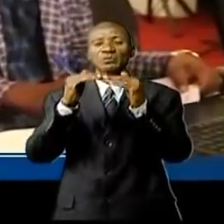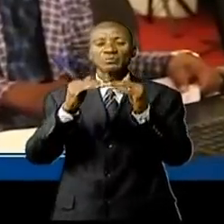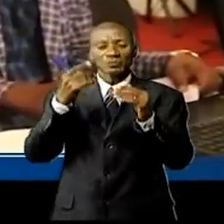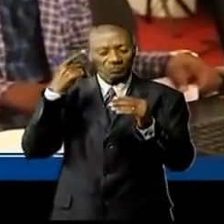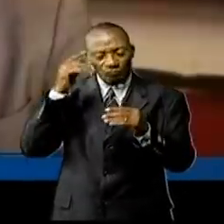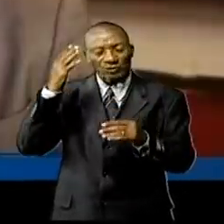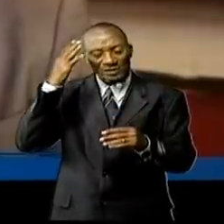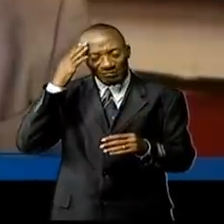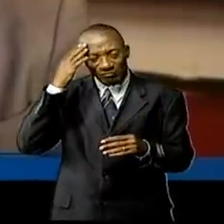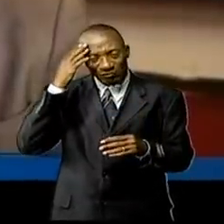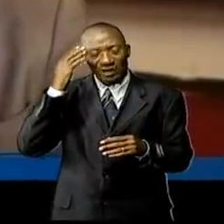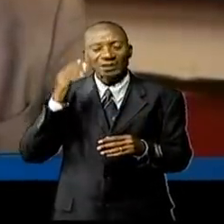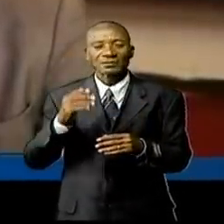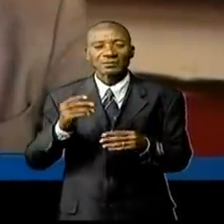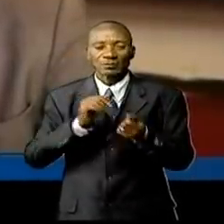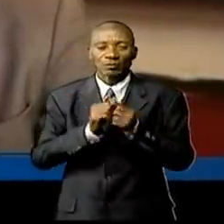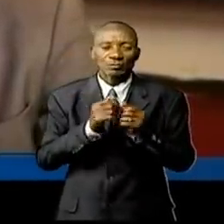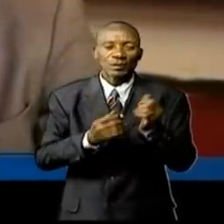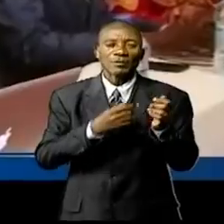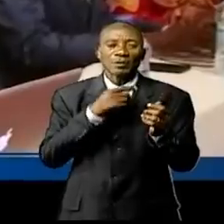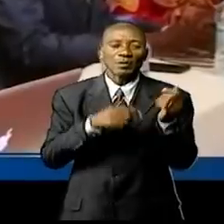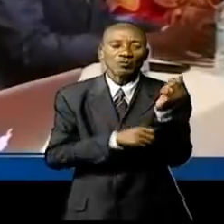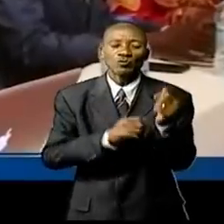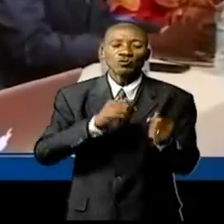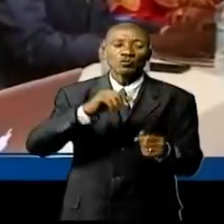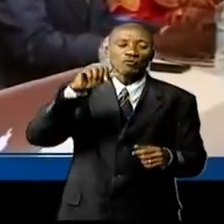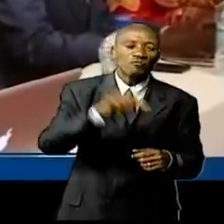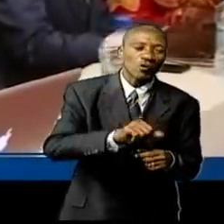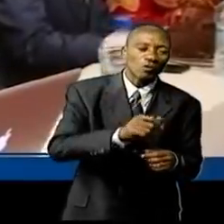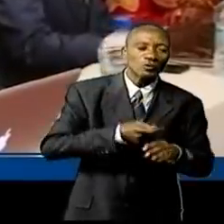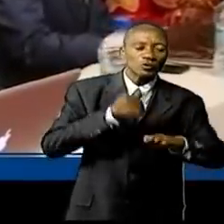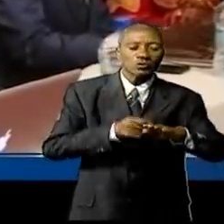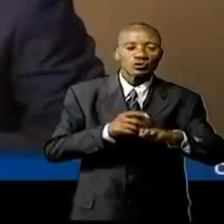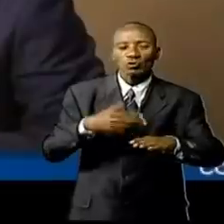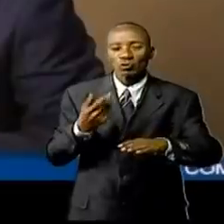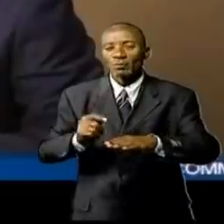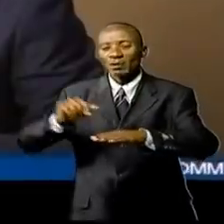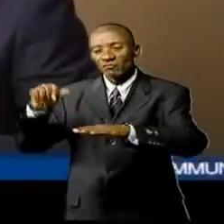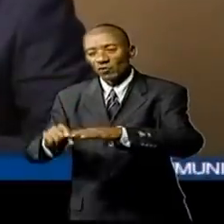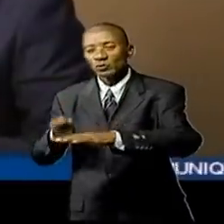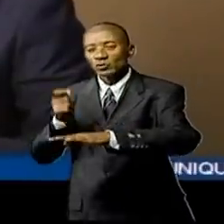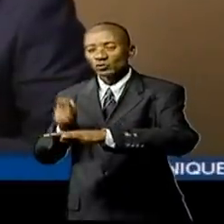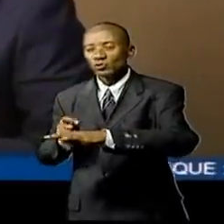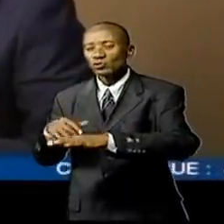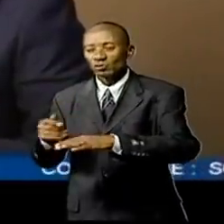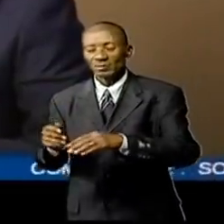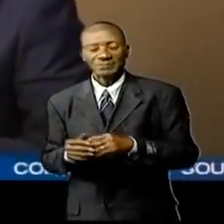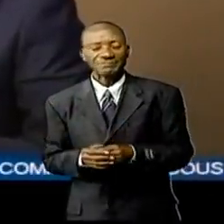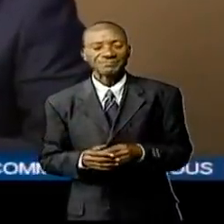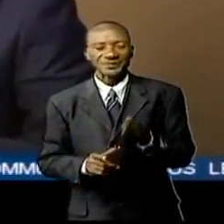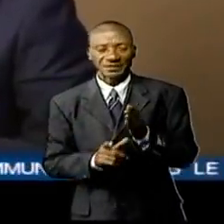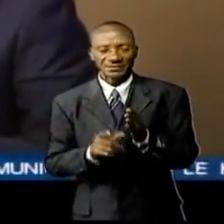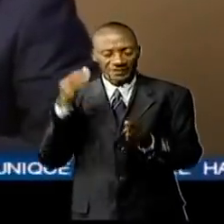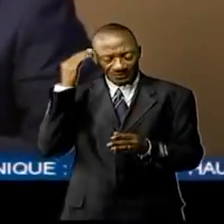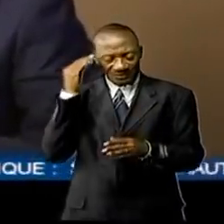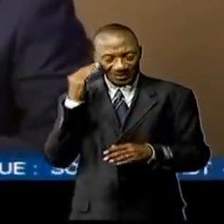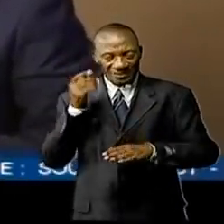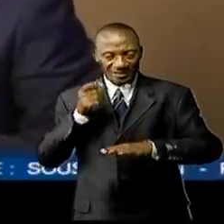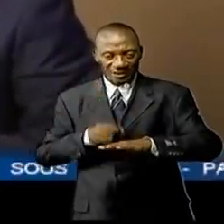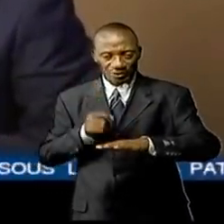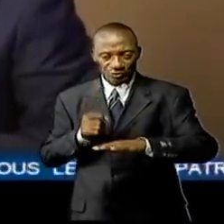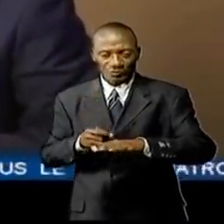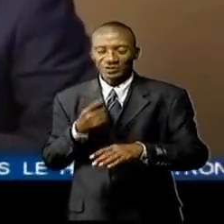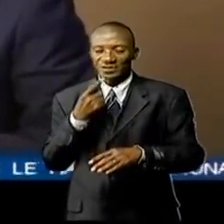de non-répétition pour l'atteinte des missions qui leur sont assignées. Pour le vice-ministre de la Justice, Amato Bayoubassiré, la